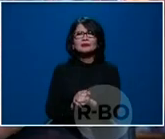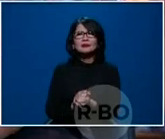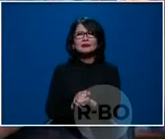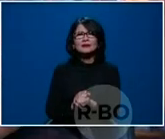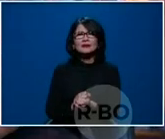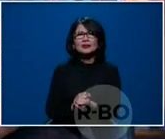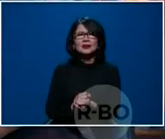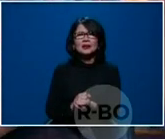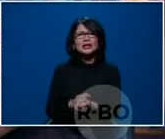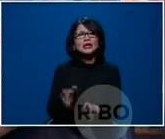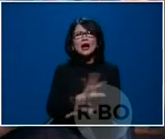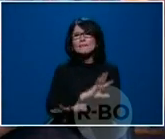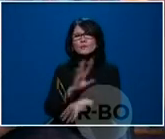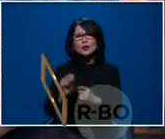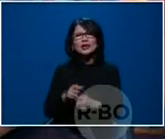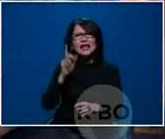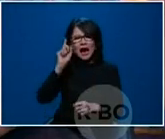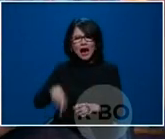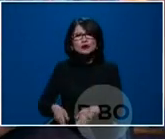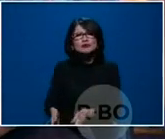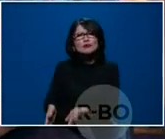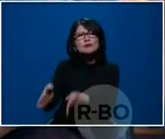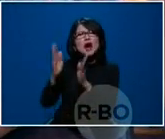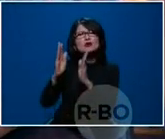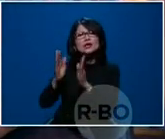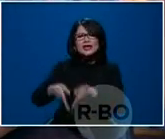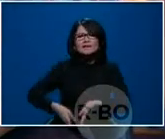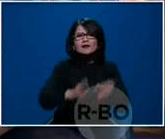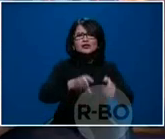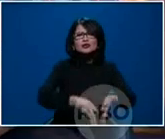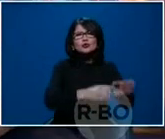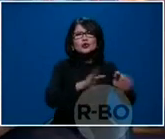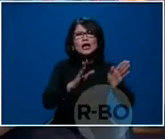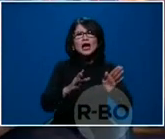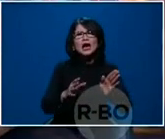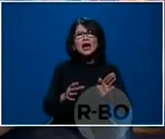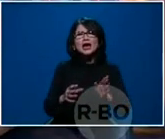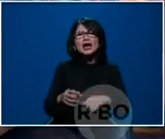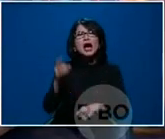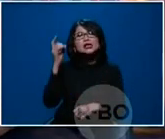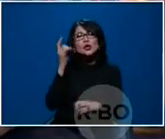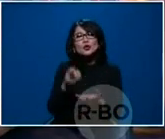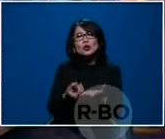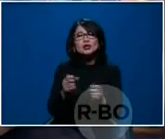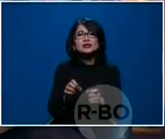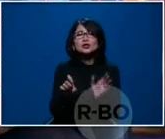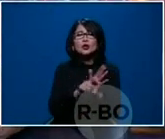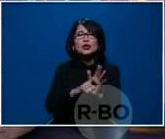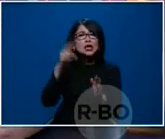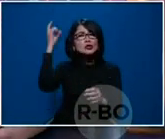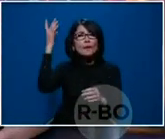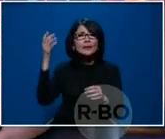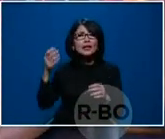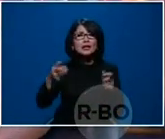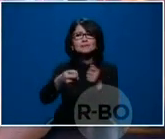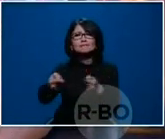mencapai sebuah tujuan tidak membangun infrastrukturnya misal kita bicara soal sopir bus nah kami melakukan apa